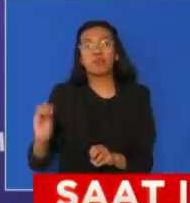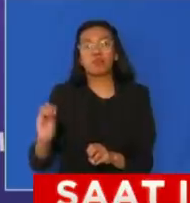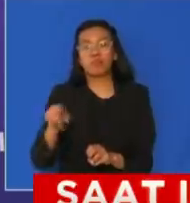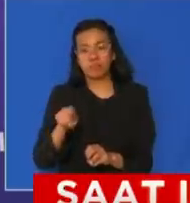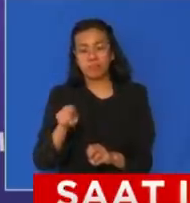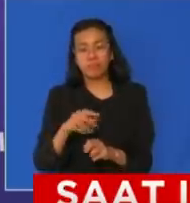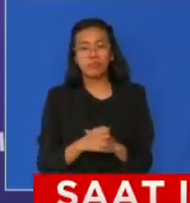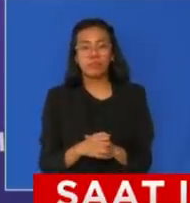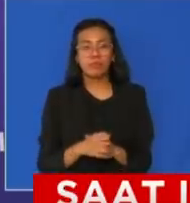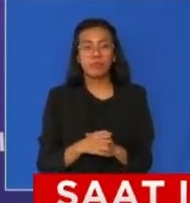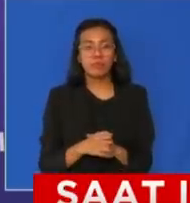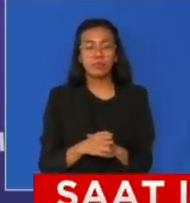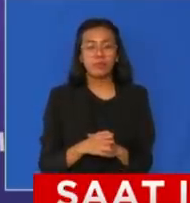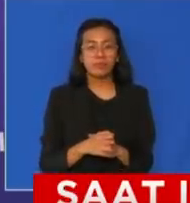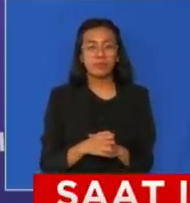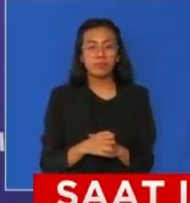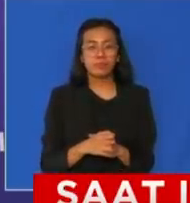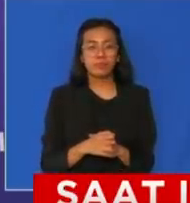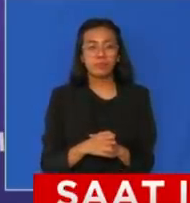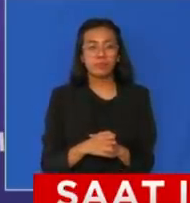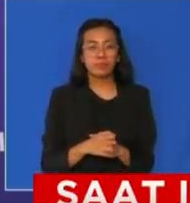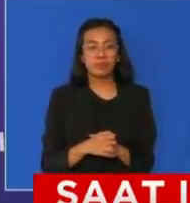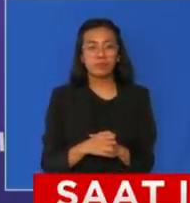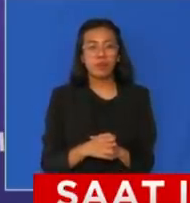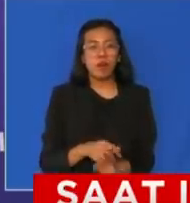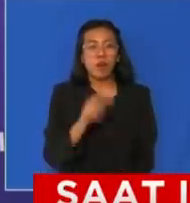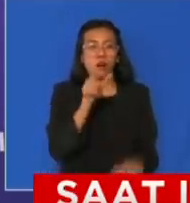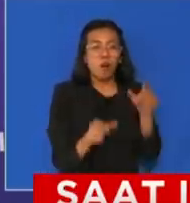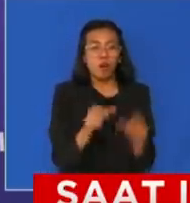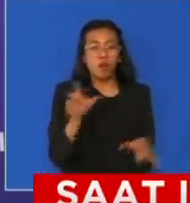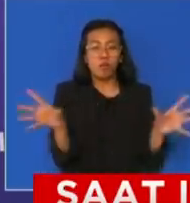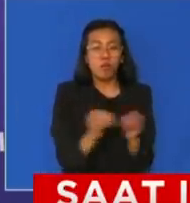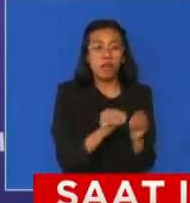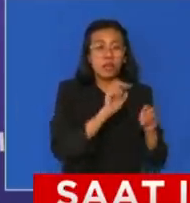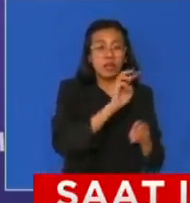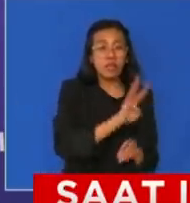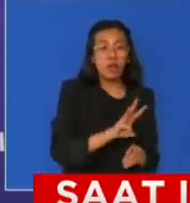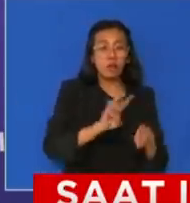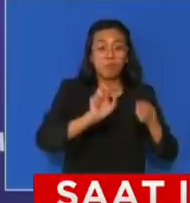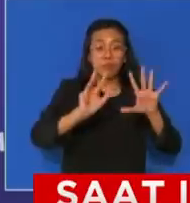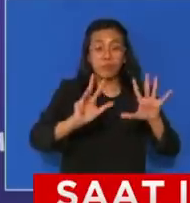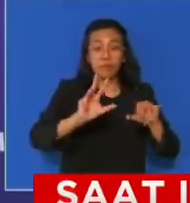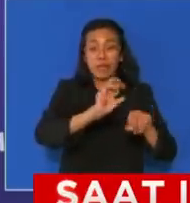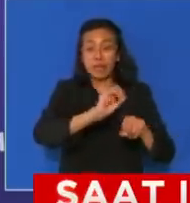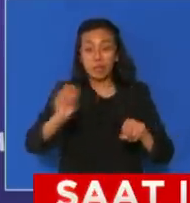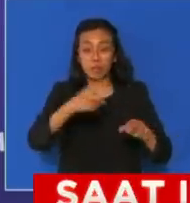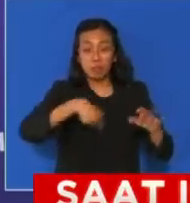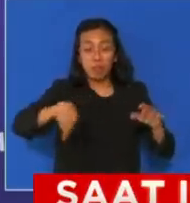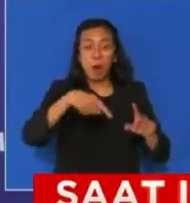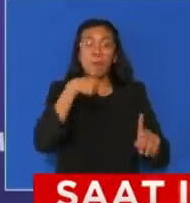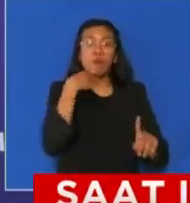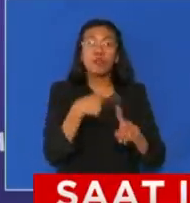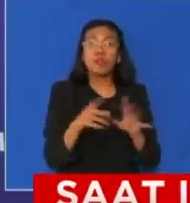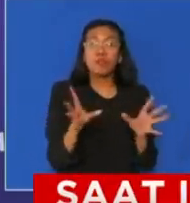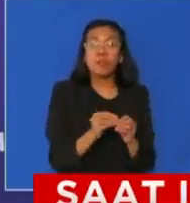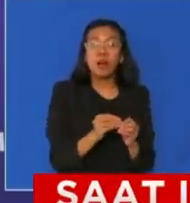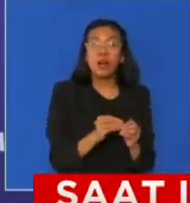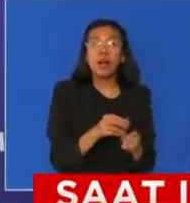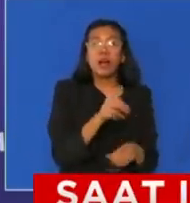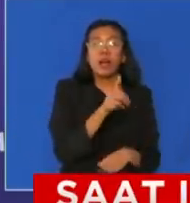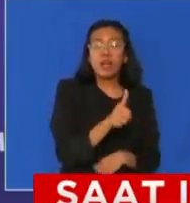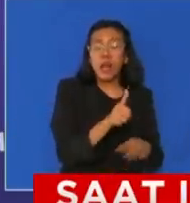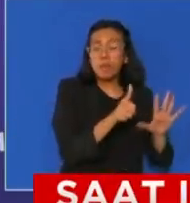lebih dari 301 lebih dari 39000 orang ada hasil positif sebanyak